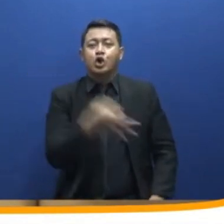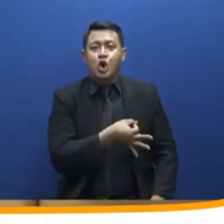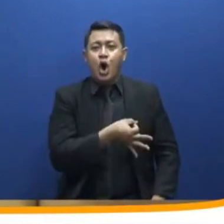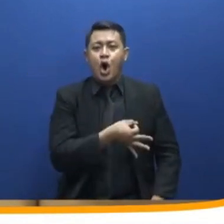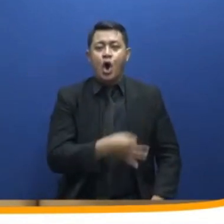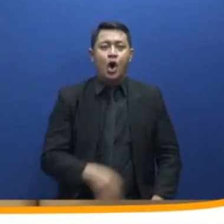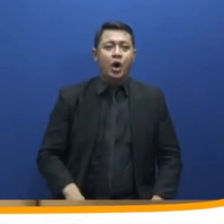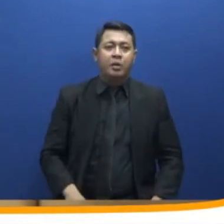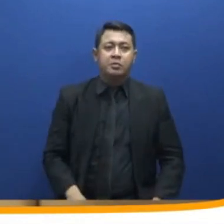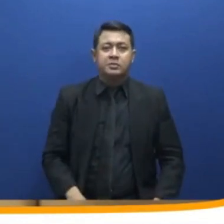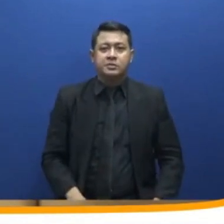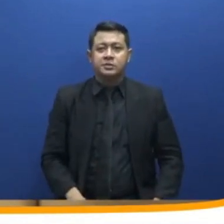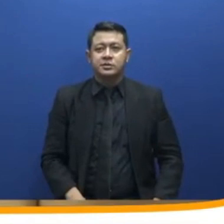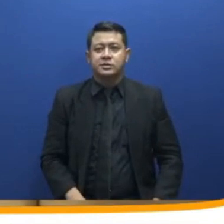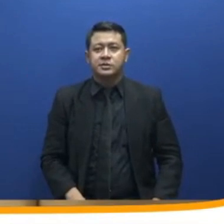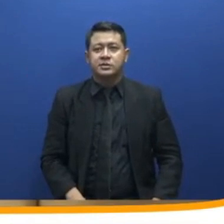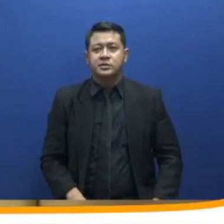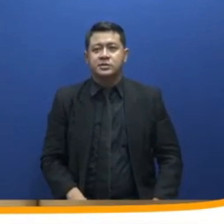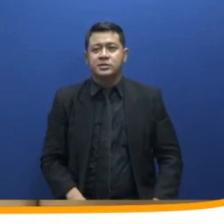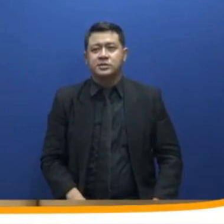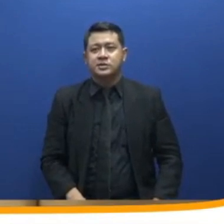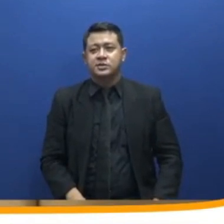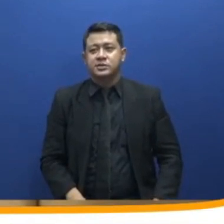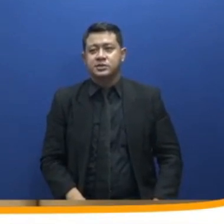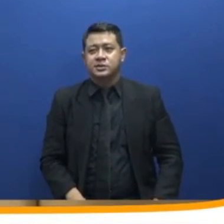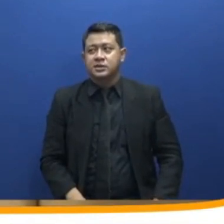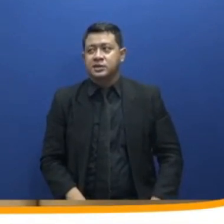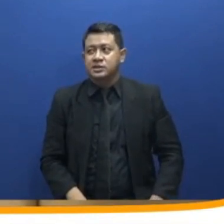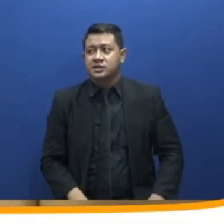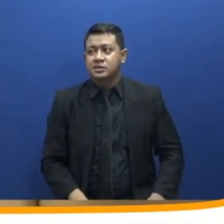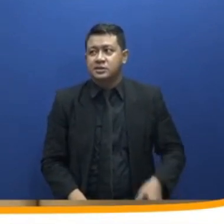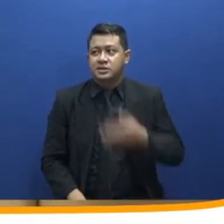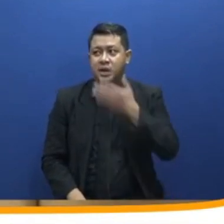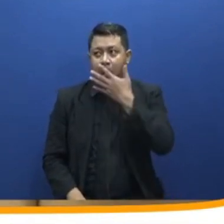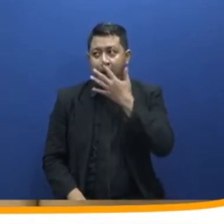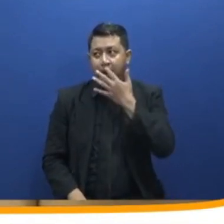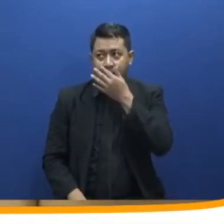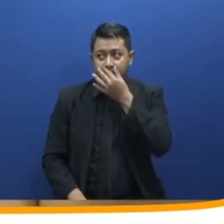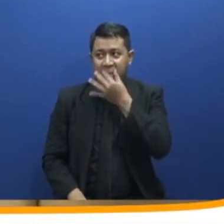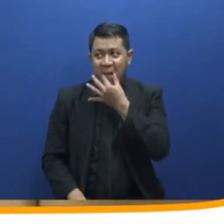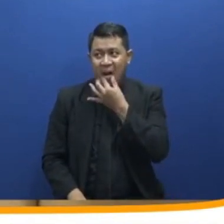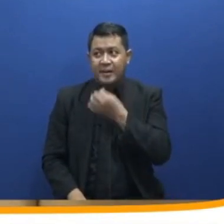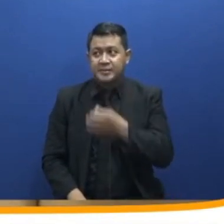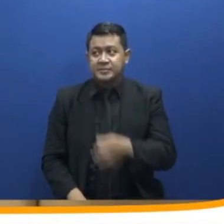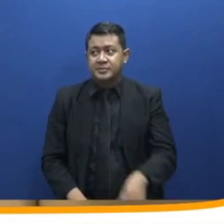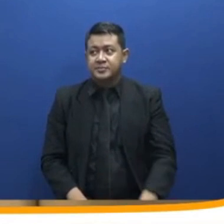nanti sepedanya ambil di pastoran ya tapi jangan sepeda saya karena baru